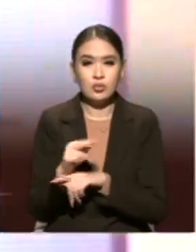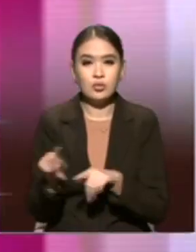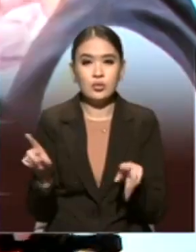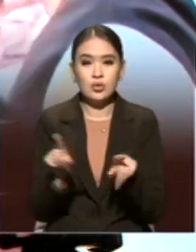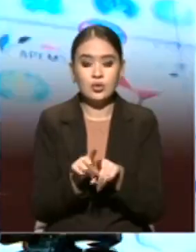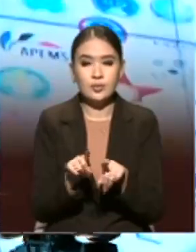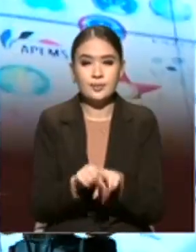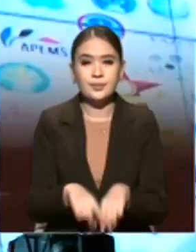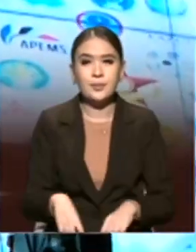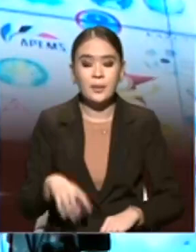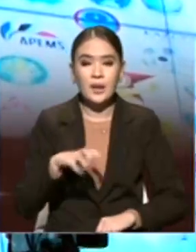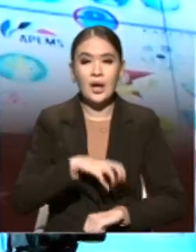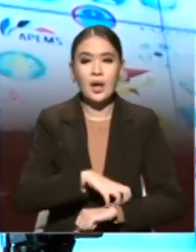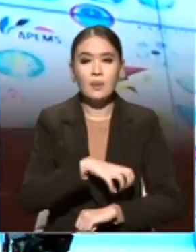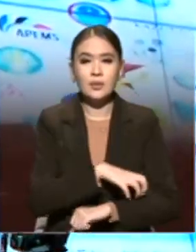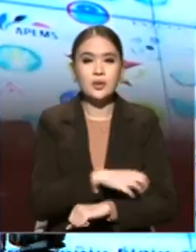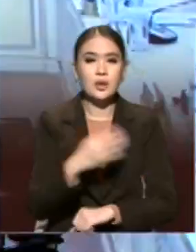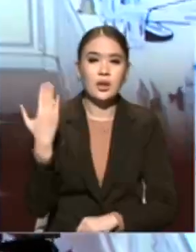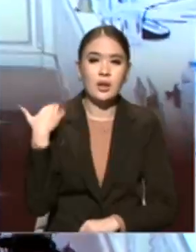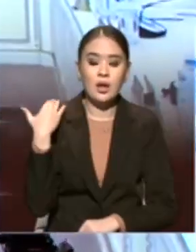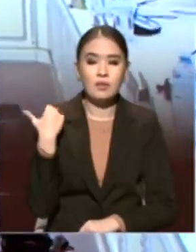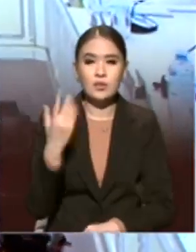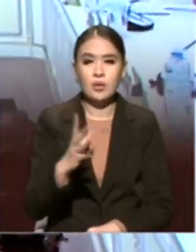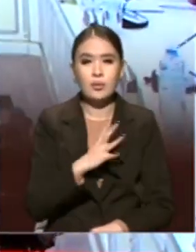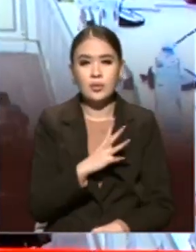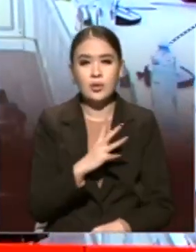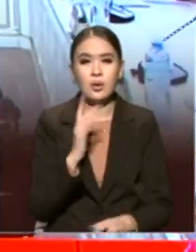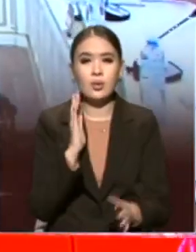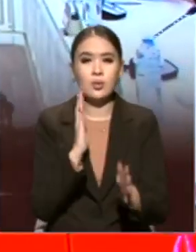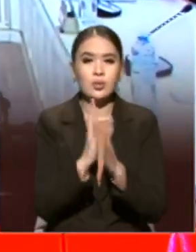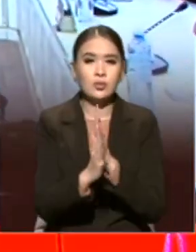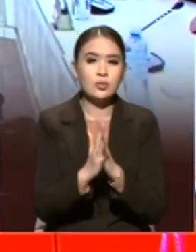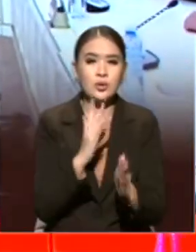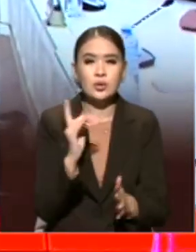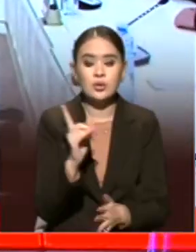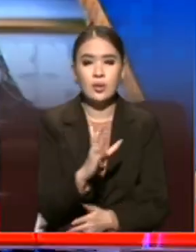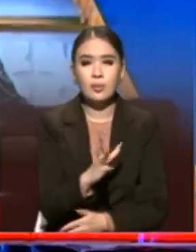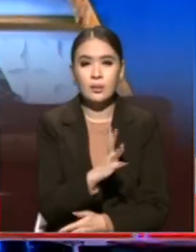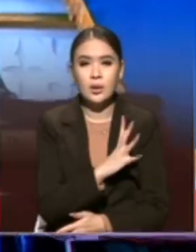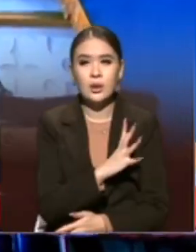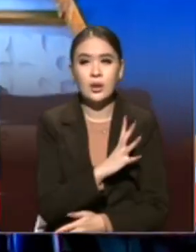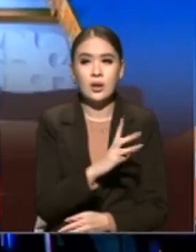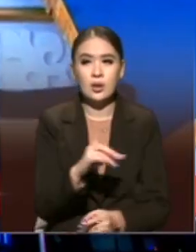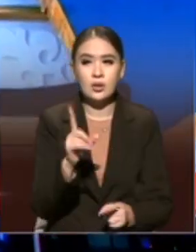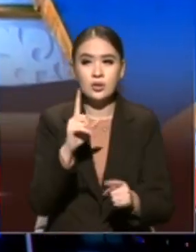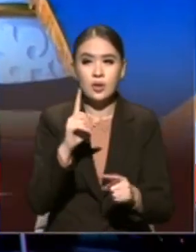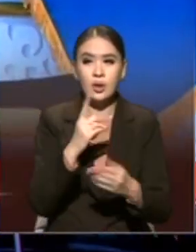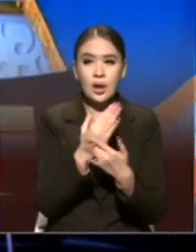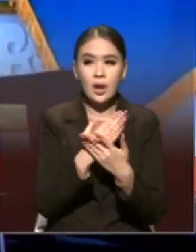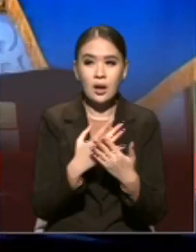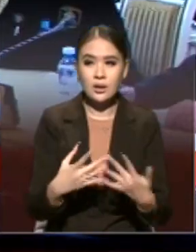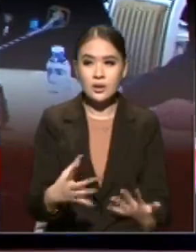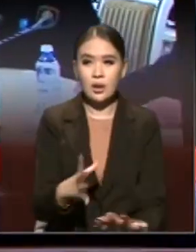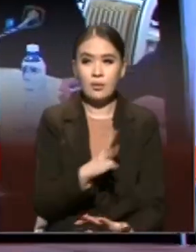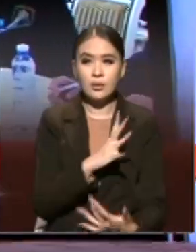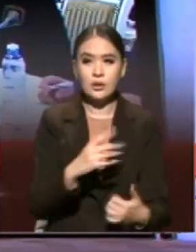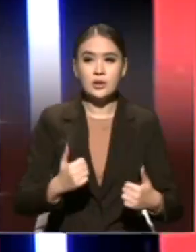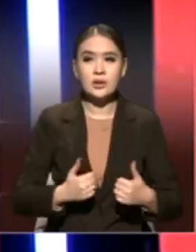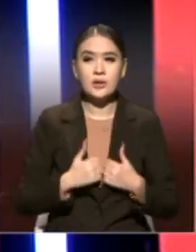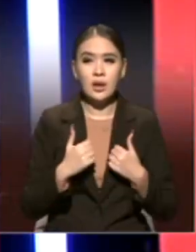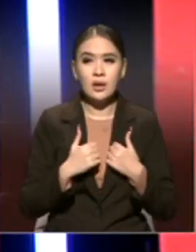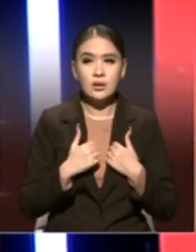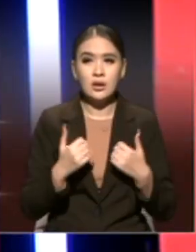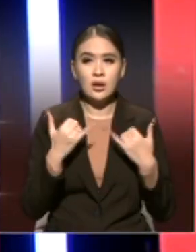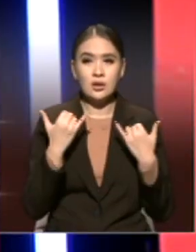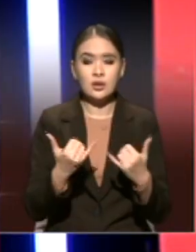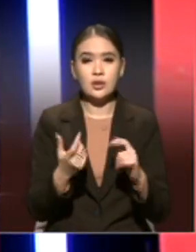әскери комиссарға жаңағы барынша жақындап өтіп кету үшін малын беріп басқасын беріп деген сияқты барын салатынды өтіп кету үшін. Қазір